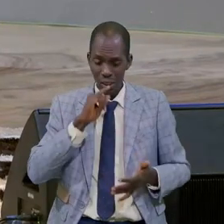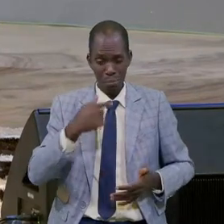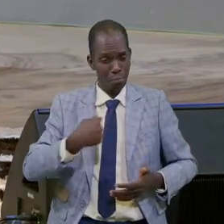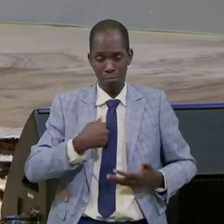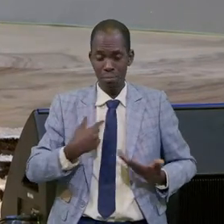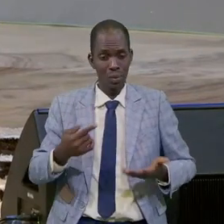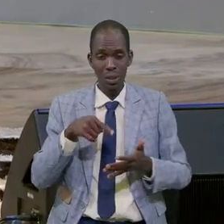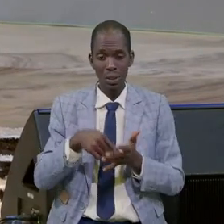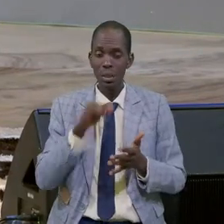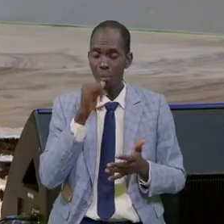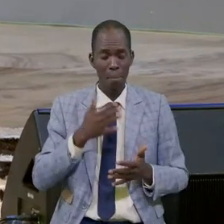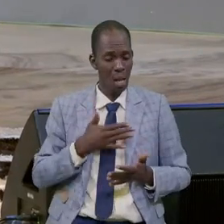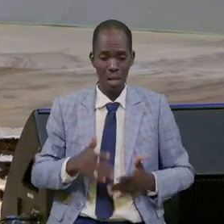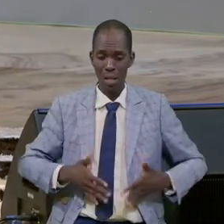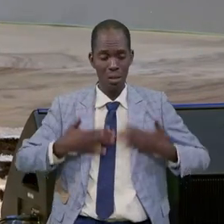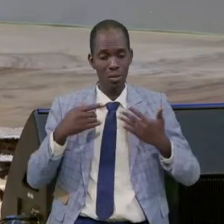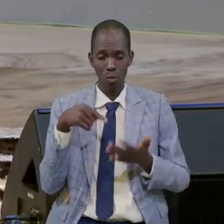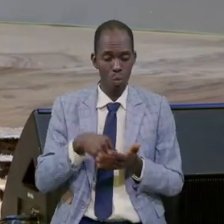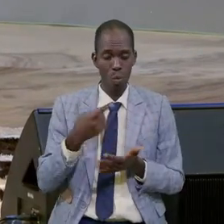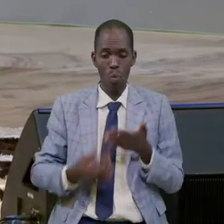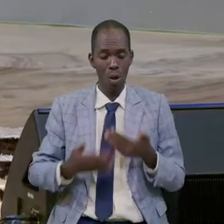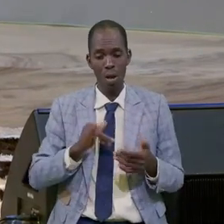vie. Alors, c'est ce que je vais faire.